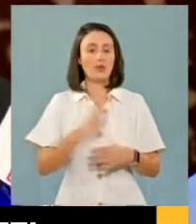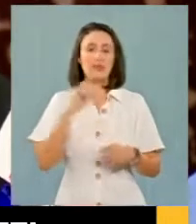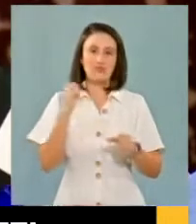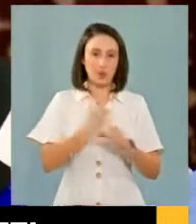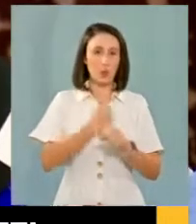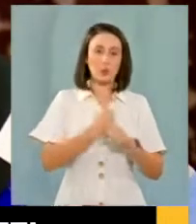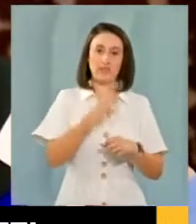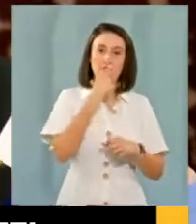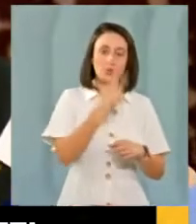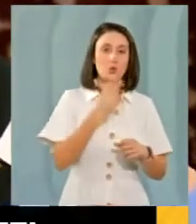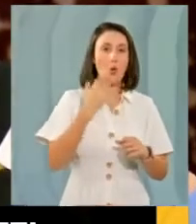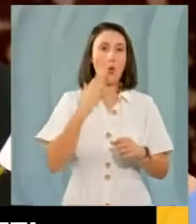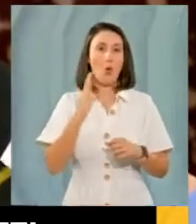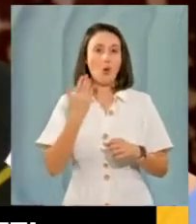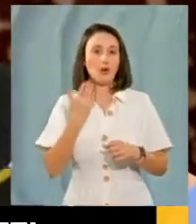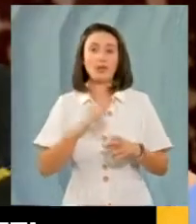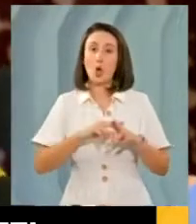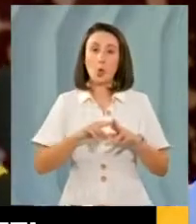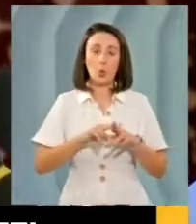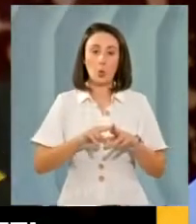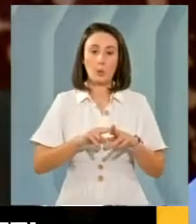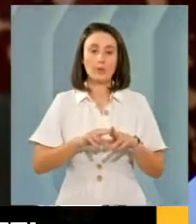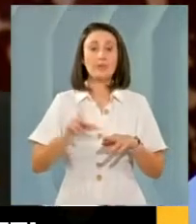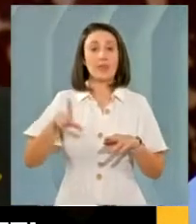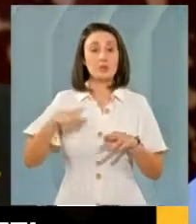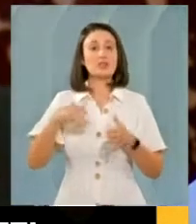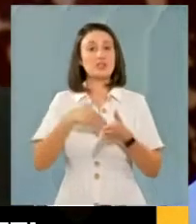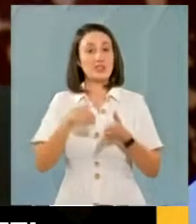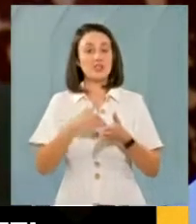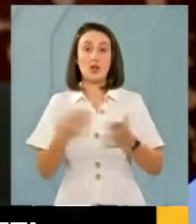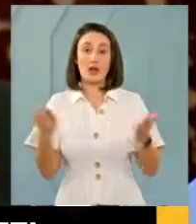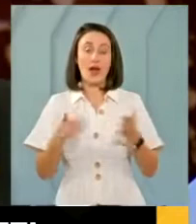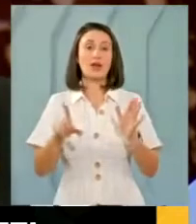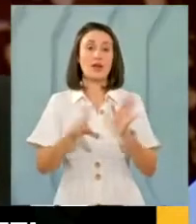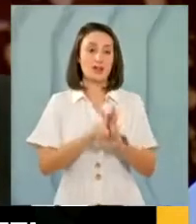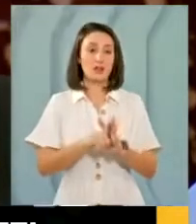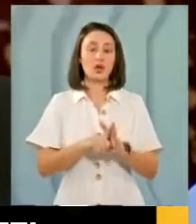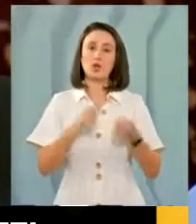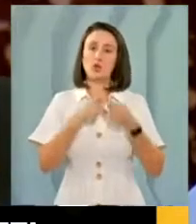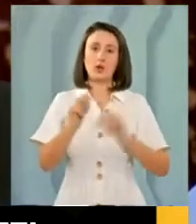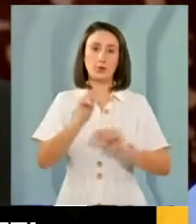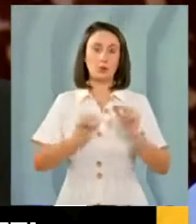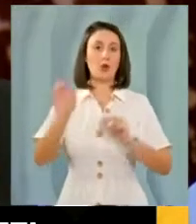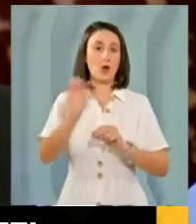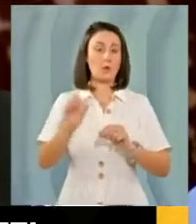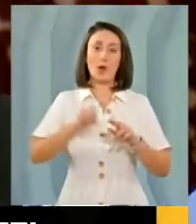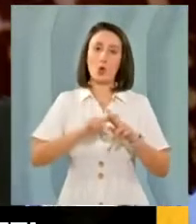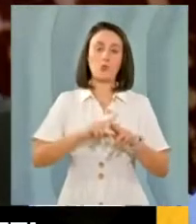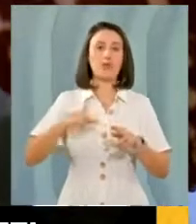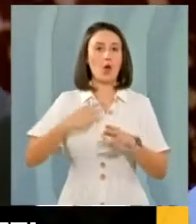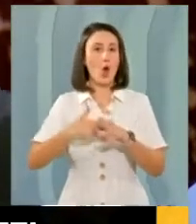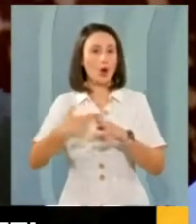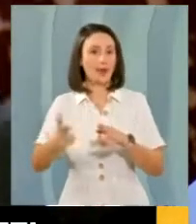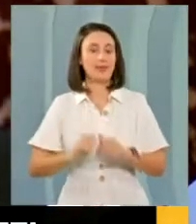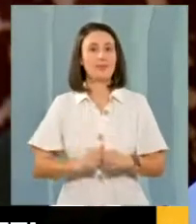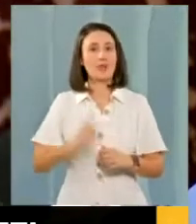văzut în oglindă cum sunt serviciile și care sunt legile în toată Uniunea Europeană, cum este corect.